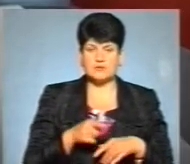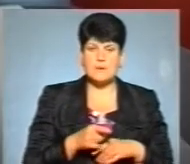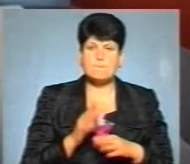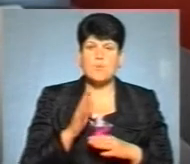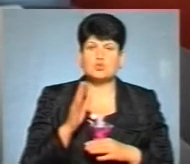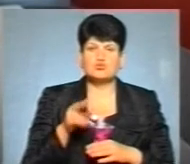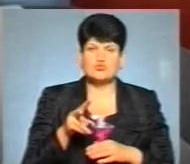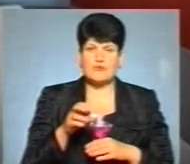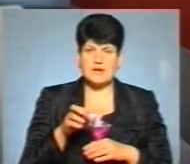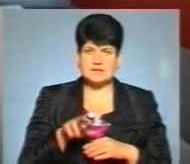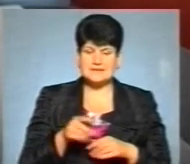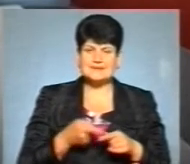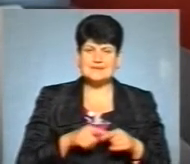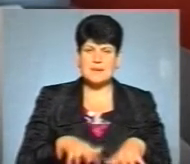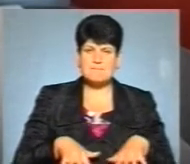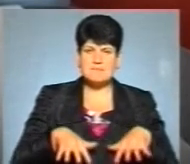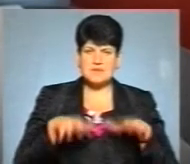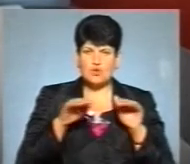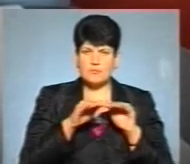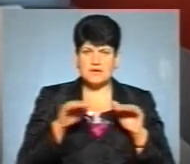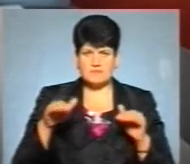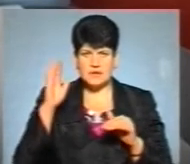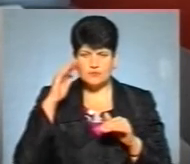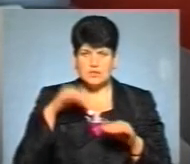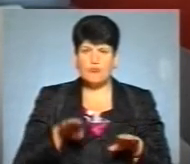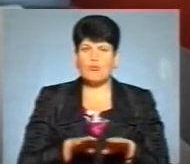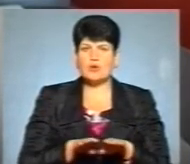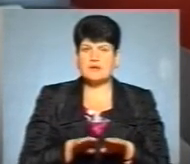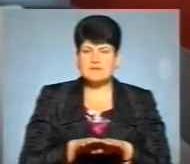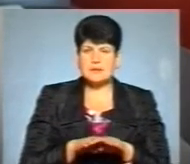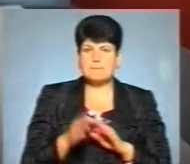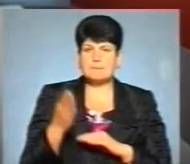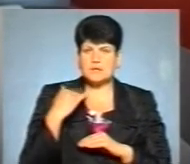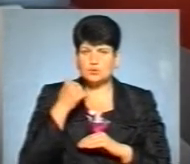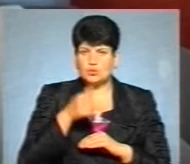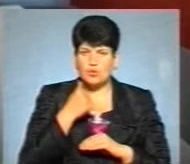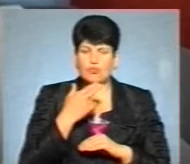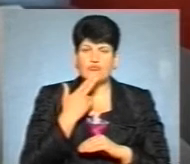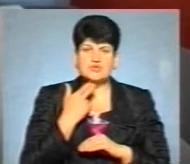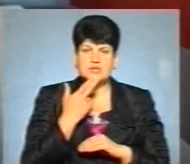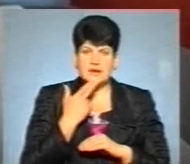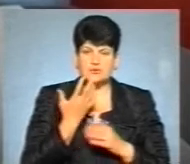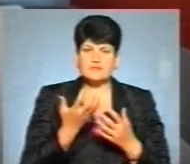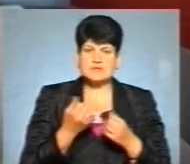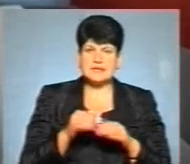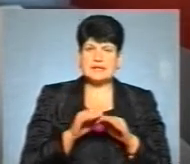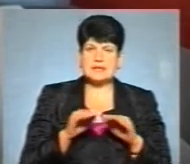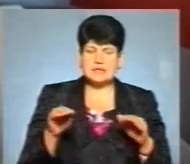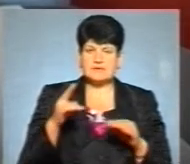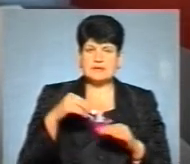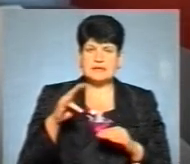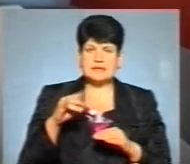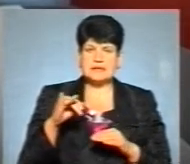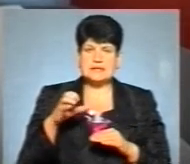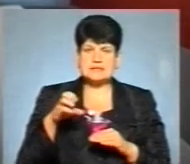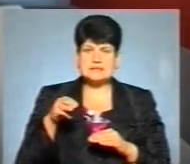що цей підйом рівнів води на порівняно минулорічним червнем, якщо взяти рівень води Дністра рік назад,